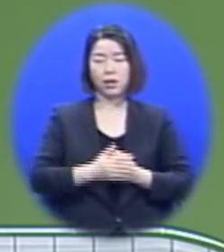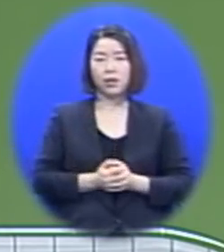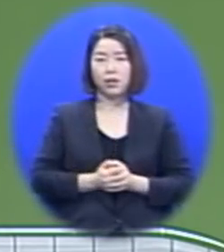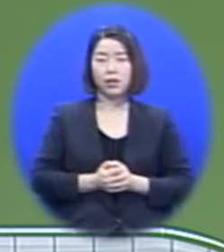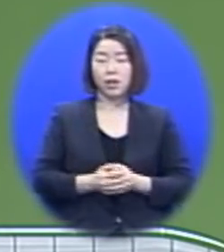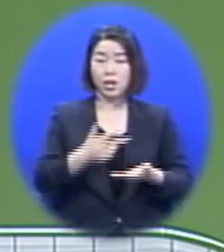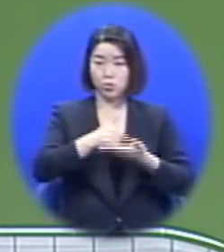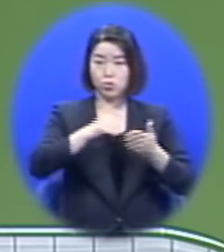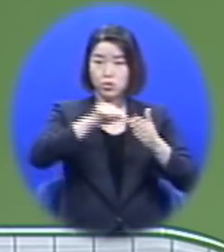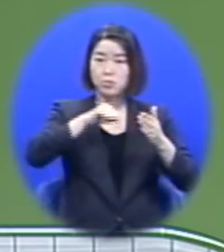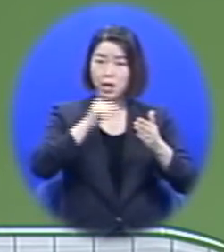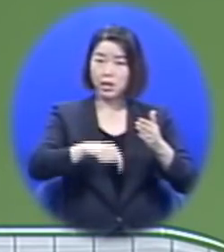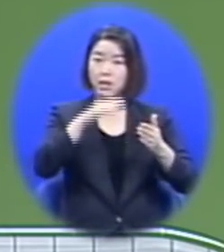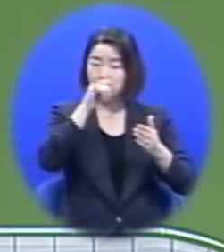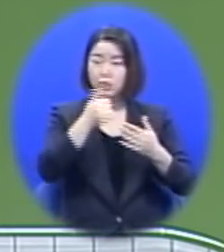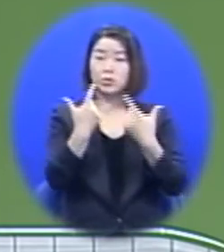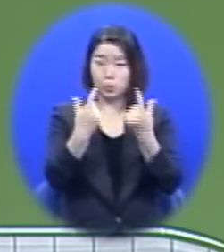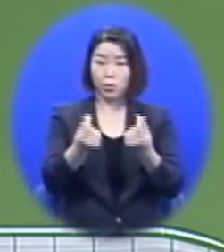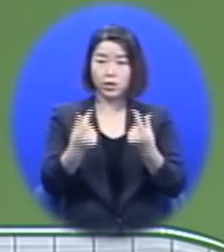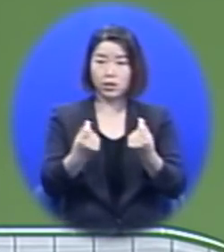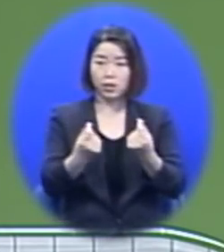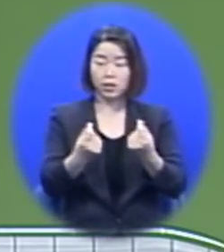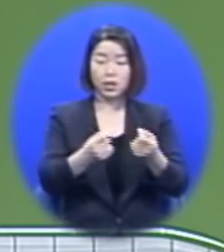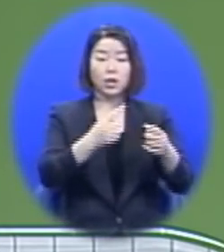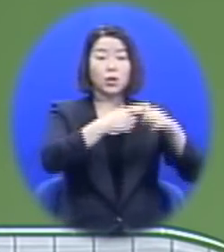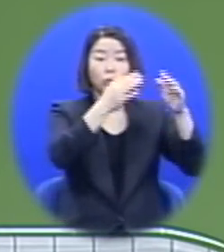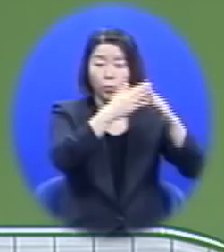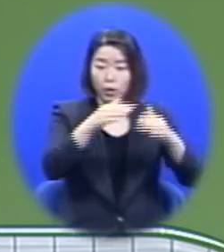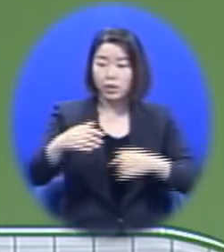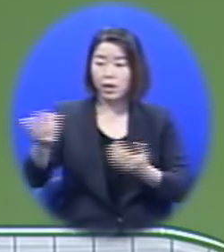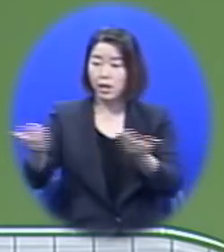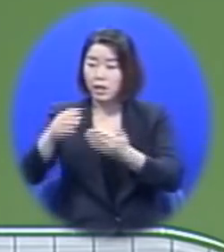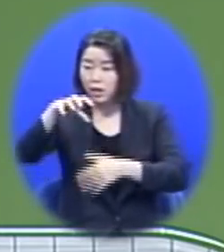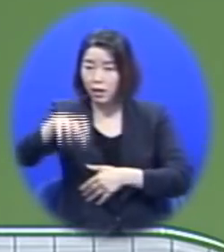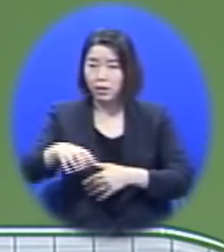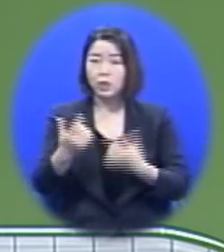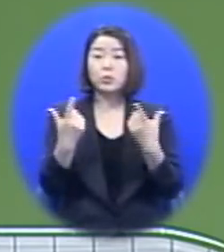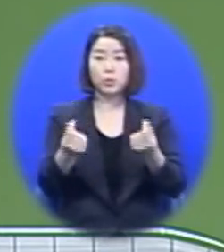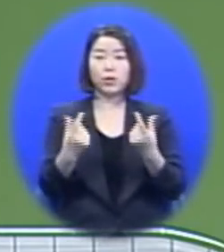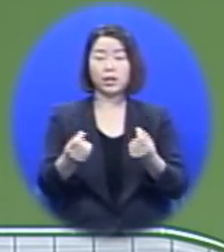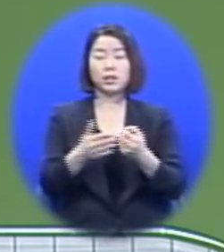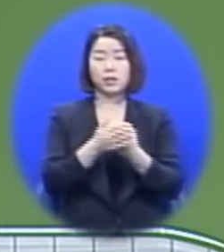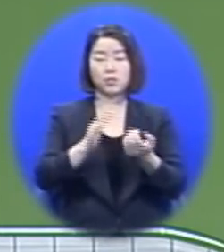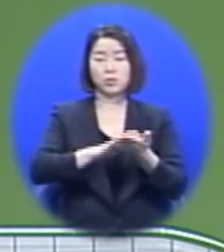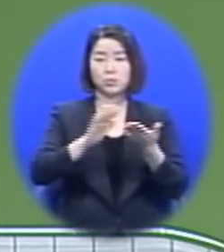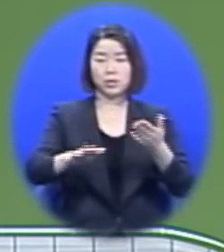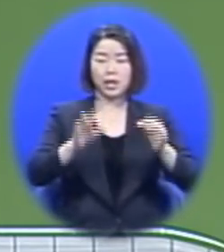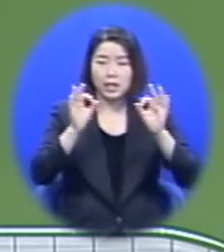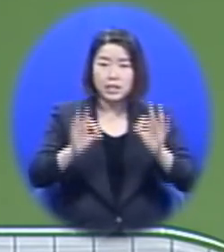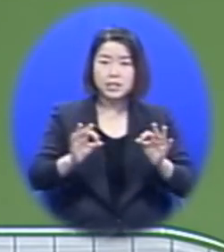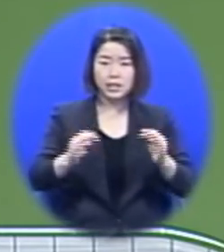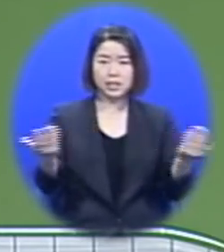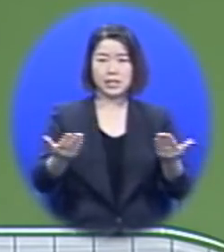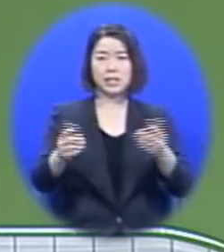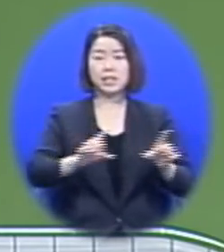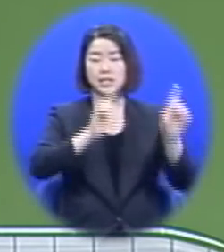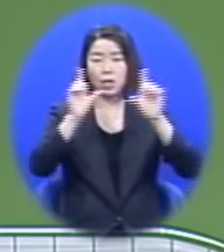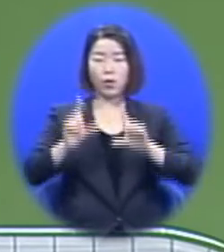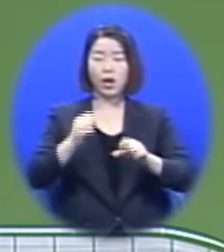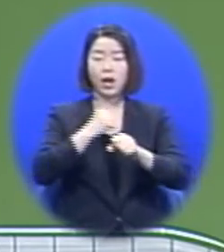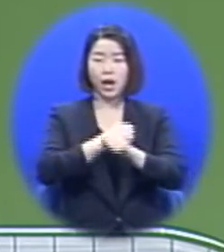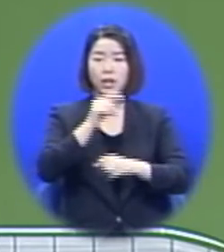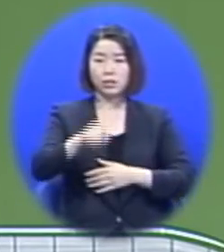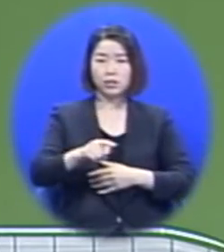주님 안에 있는 것은 똑같으니까, 교회에 있으나 직장에 있으나. 이제는 직장 생활하는 것이 교회에서보다